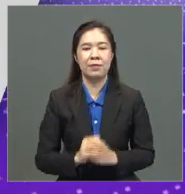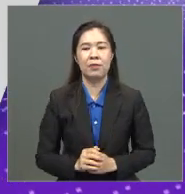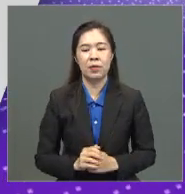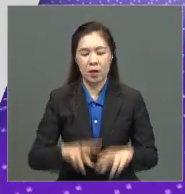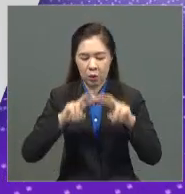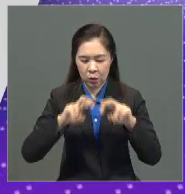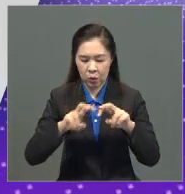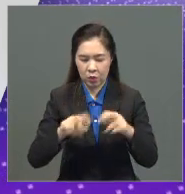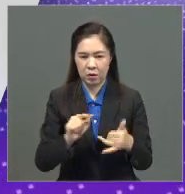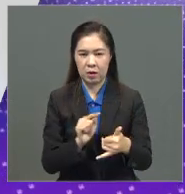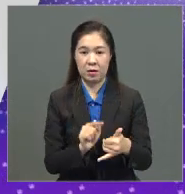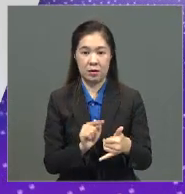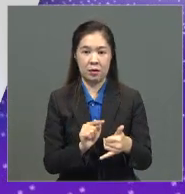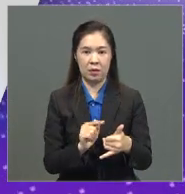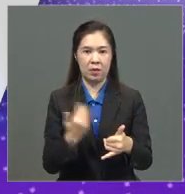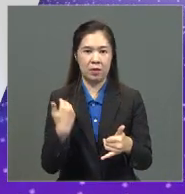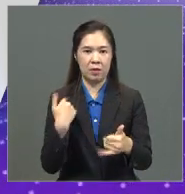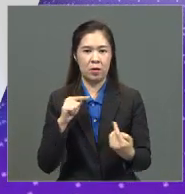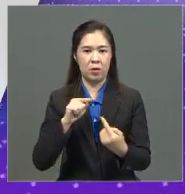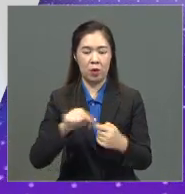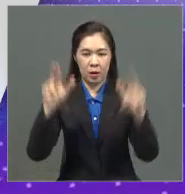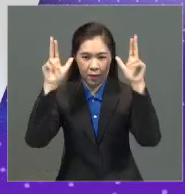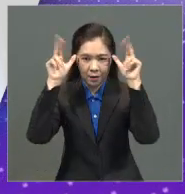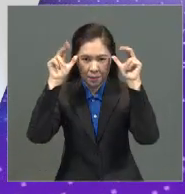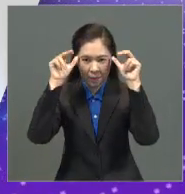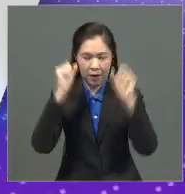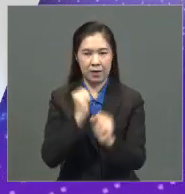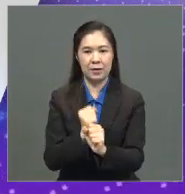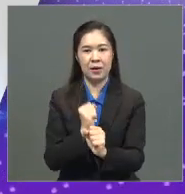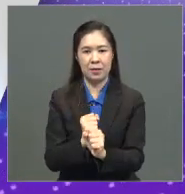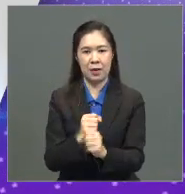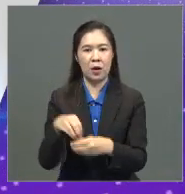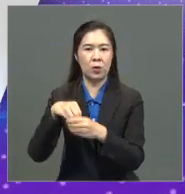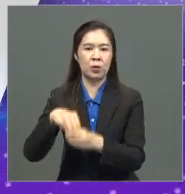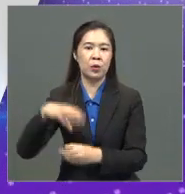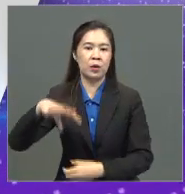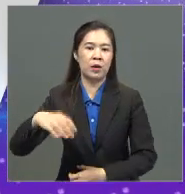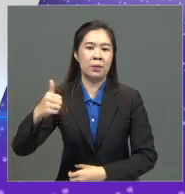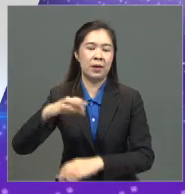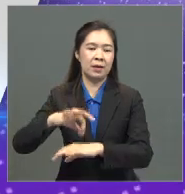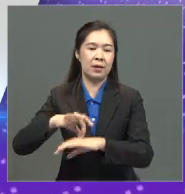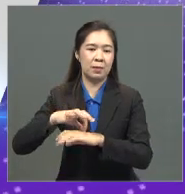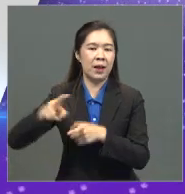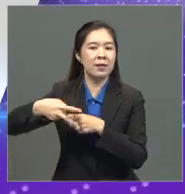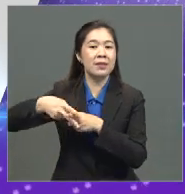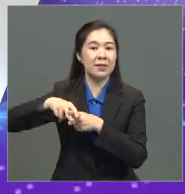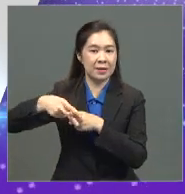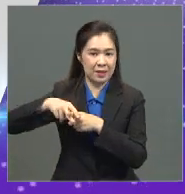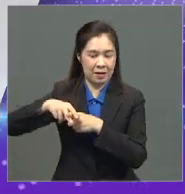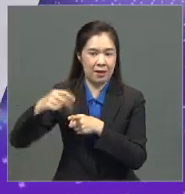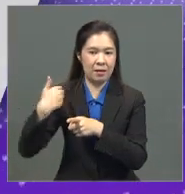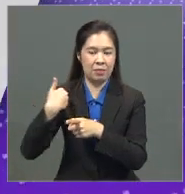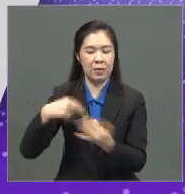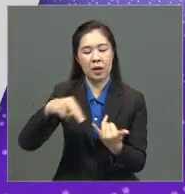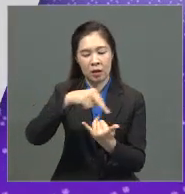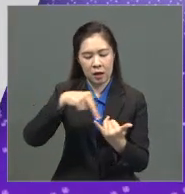การตรจสอบเพรว่าแงงานไทยรายนี้เป็ชาวจงหดลำปางทำงานกับในจ้างอยู่ที่เมืองจูเบลในตำแหน่งชั่งทั่วไป เขารั